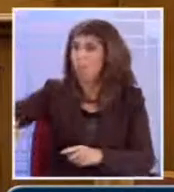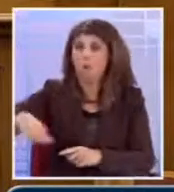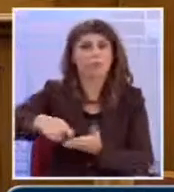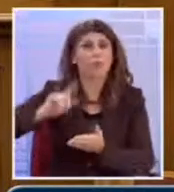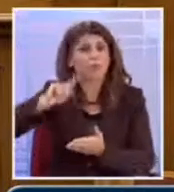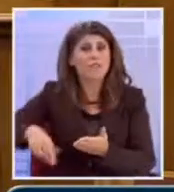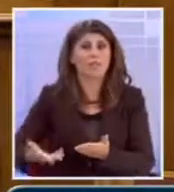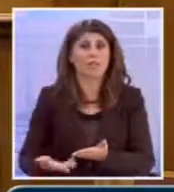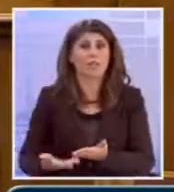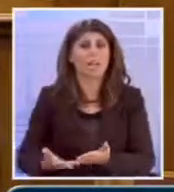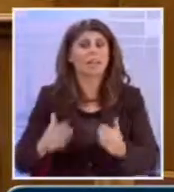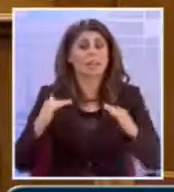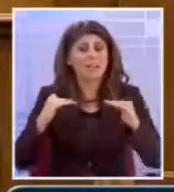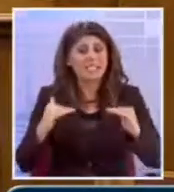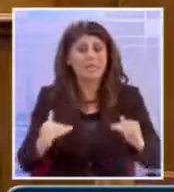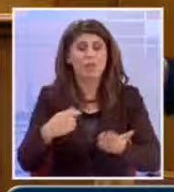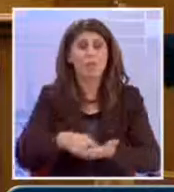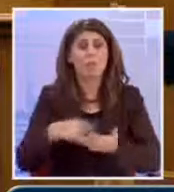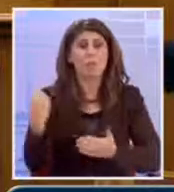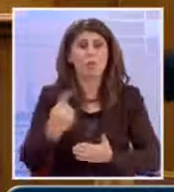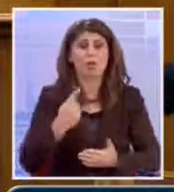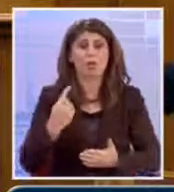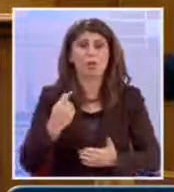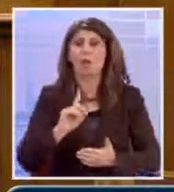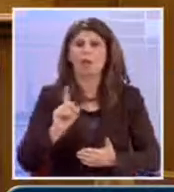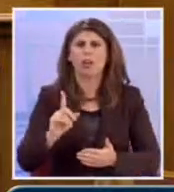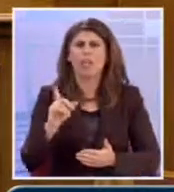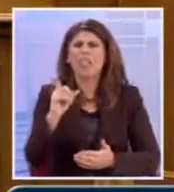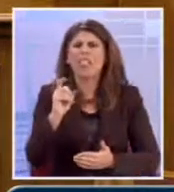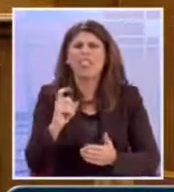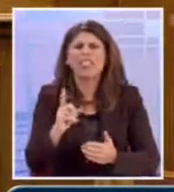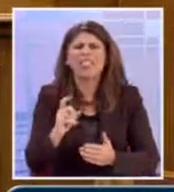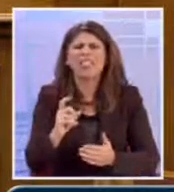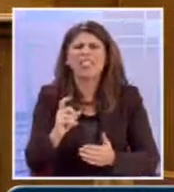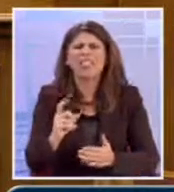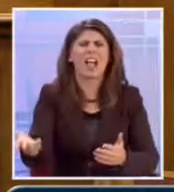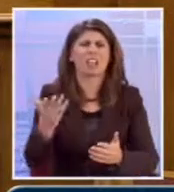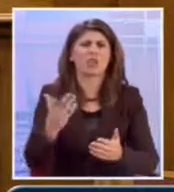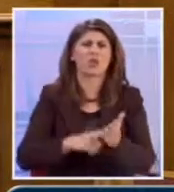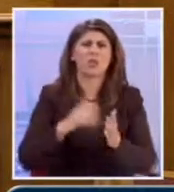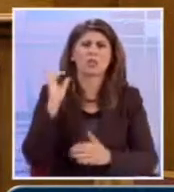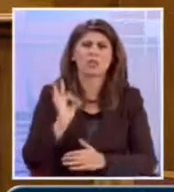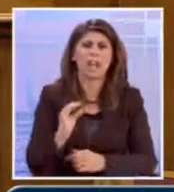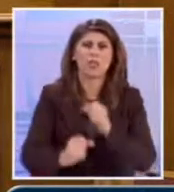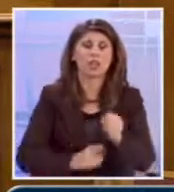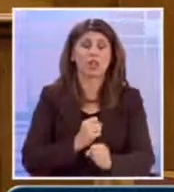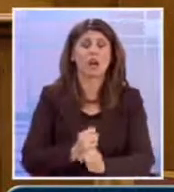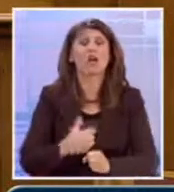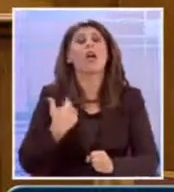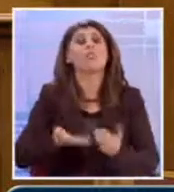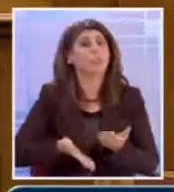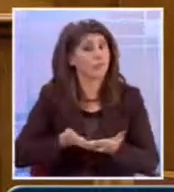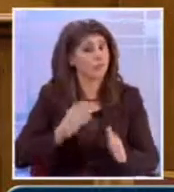ένα σταθερό φορολογικό περιβάλλον αντί να φέρνουμε δεκάδες νόμους κάθε χρόνο, δεν θα βοηθούσαμε